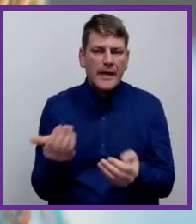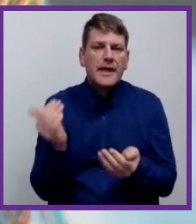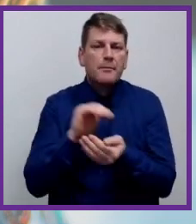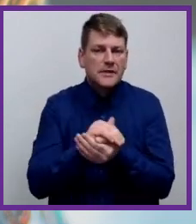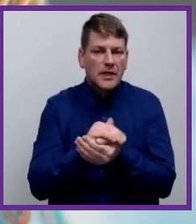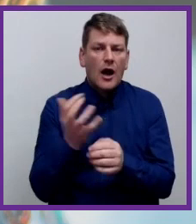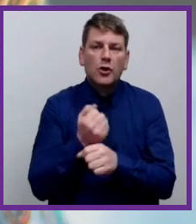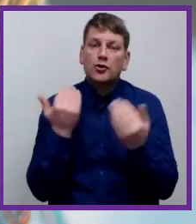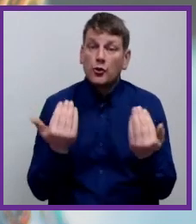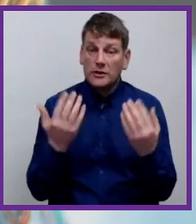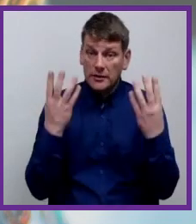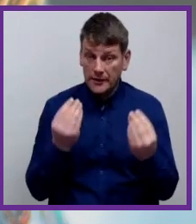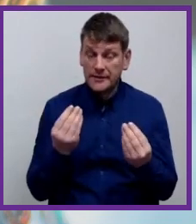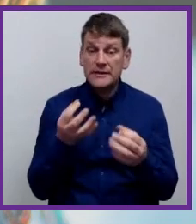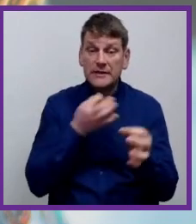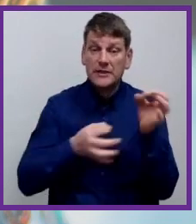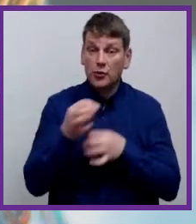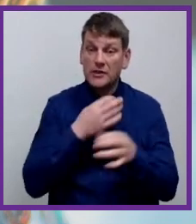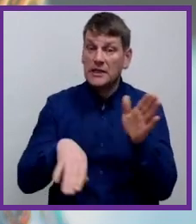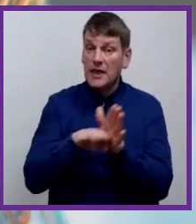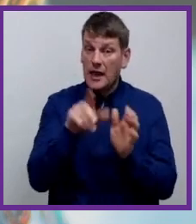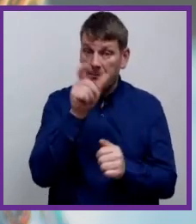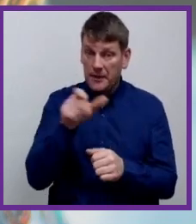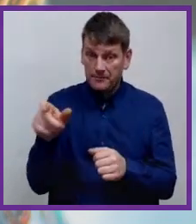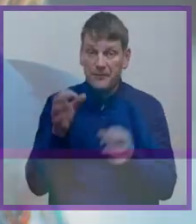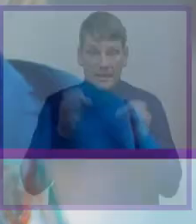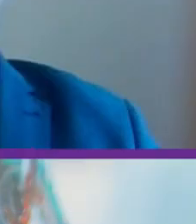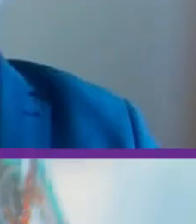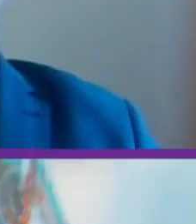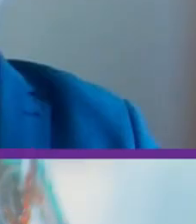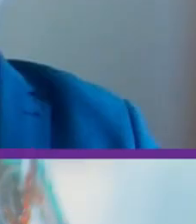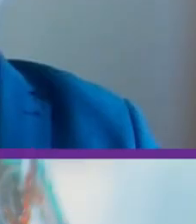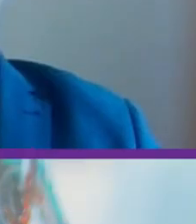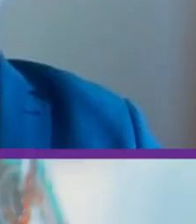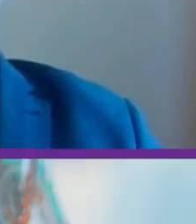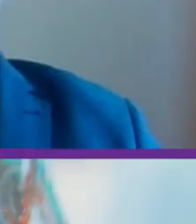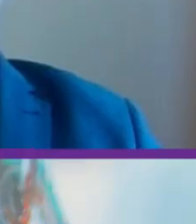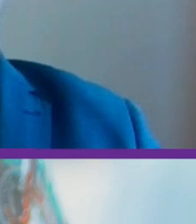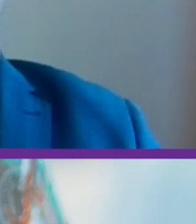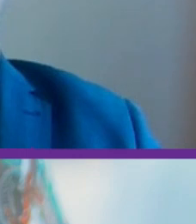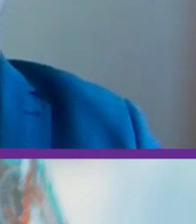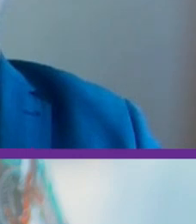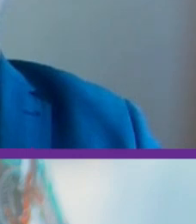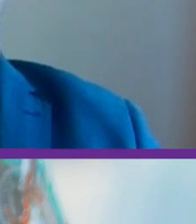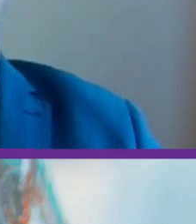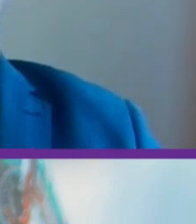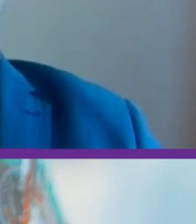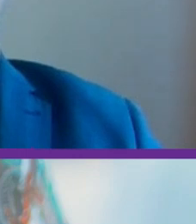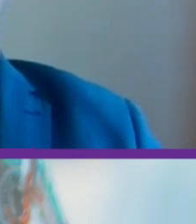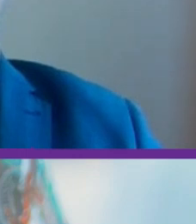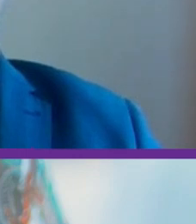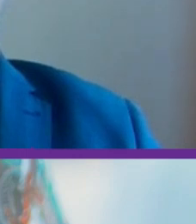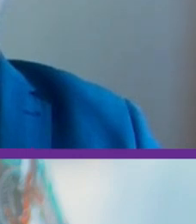Iepazīstināšu ar šodienas diskusijas dalībniekiem. Tiesībsargs Juris Jansons, Satversmes tiesas